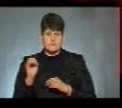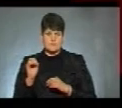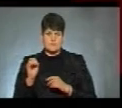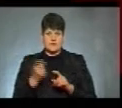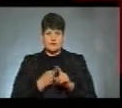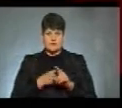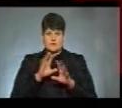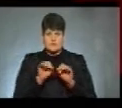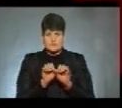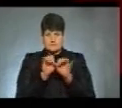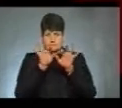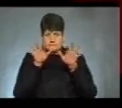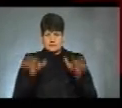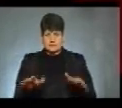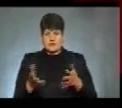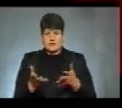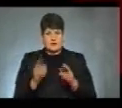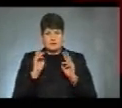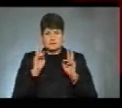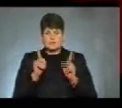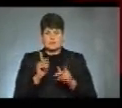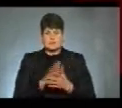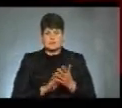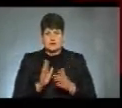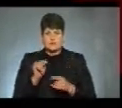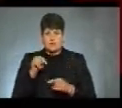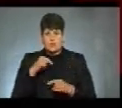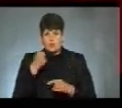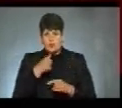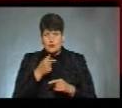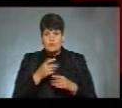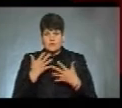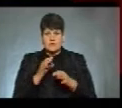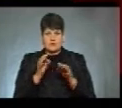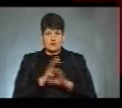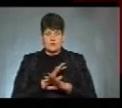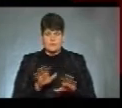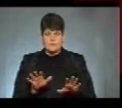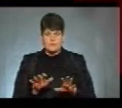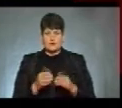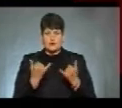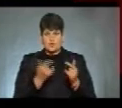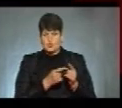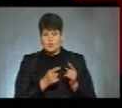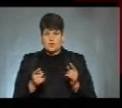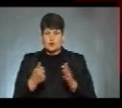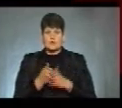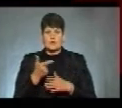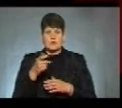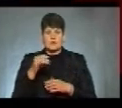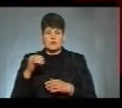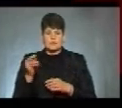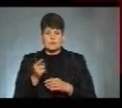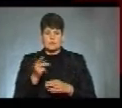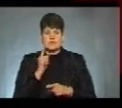наверх повідярив. Ну ти що, я не вже хто буде? Того року тут вже не буде ніц. Від сьогодні через Гаївський міст у Тернополі